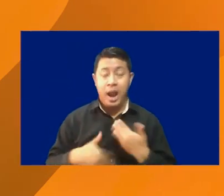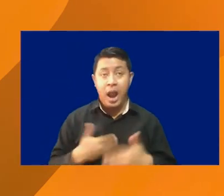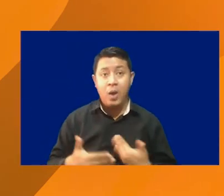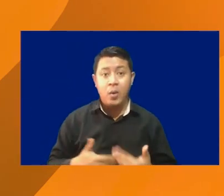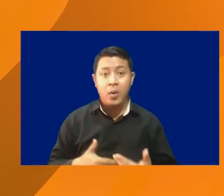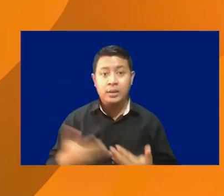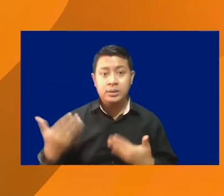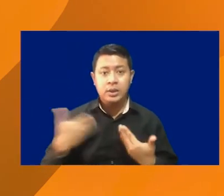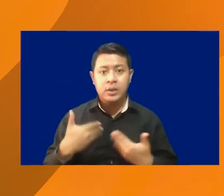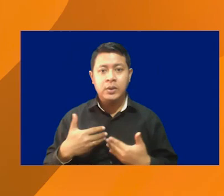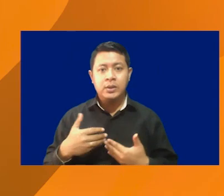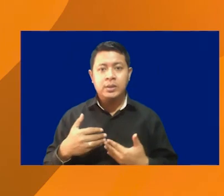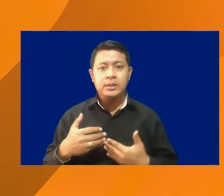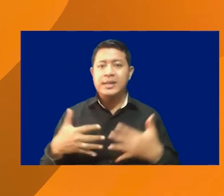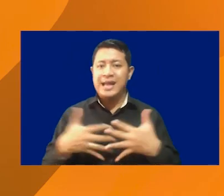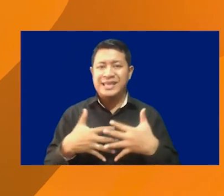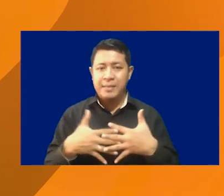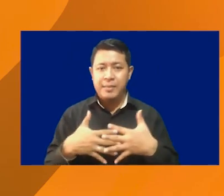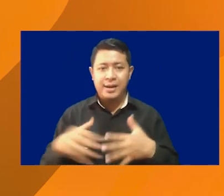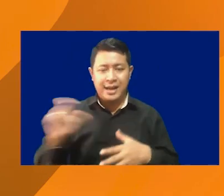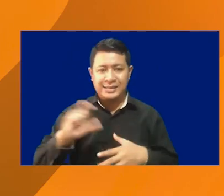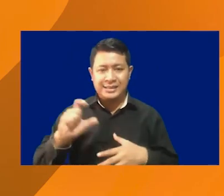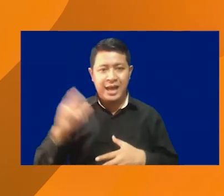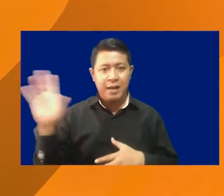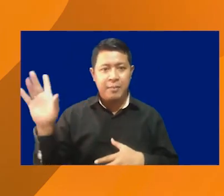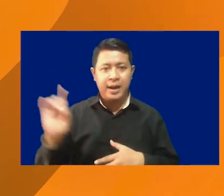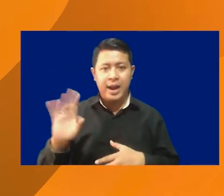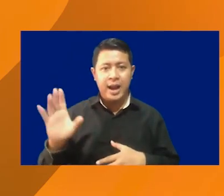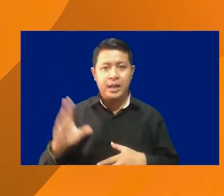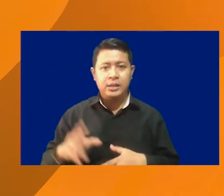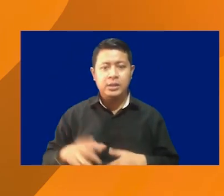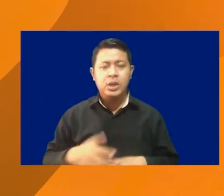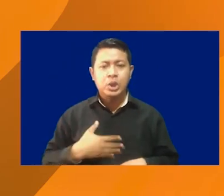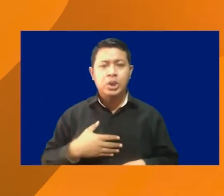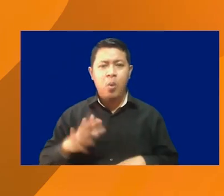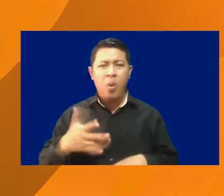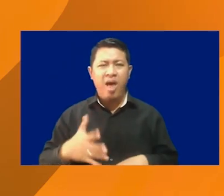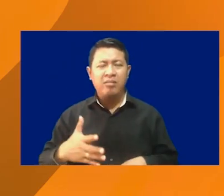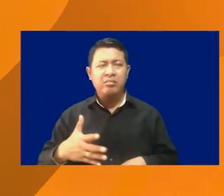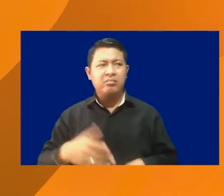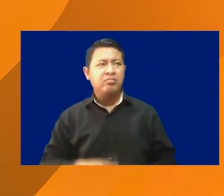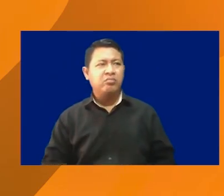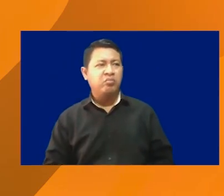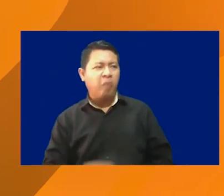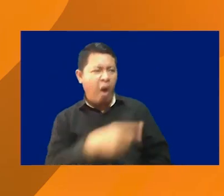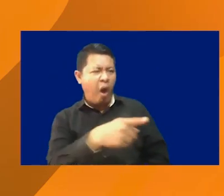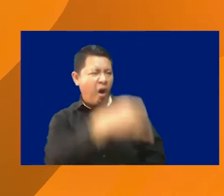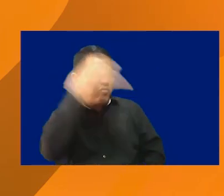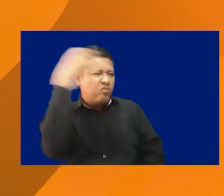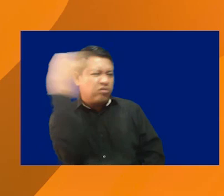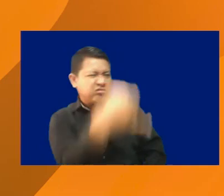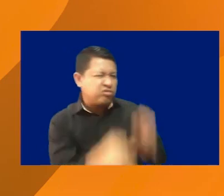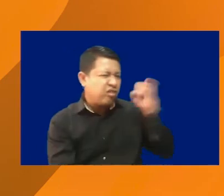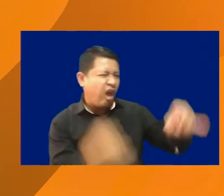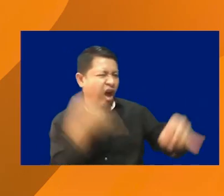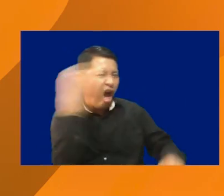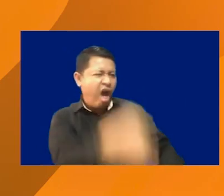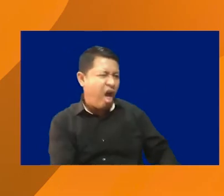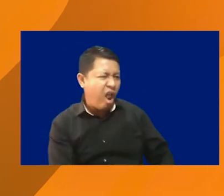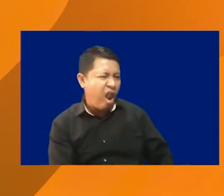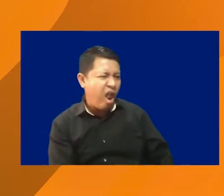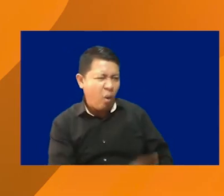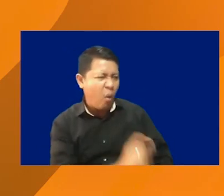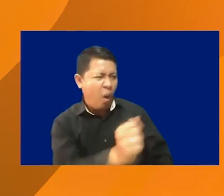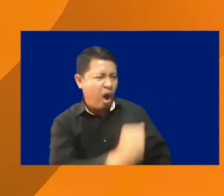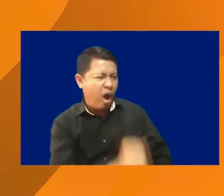Apalagi kalau saya melakukan sesuatu nggak sesuai dengan cara mereka. Salah. Gak gitu